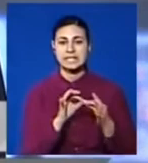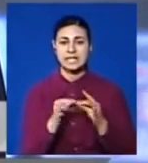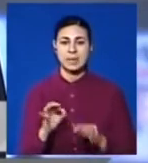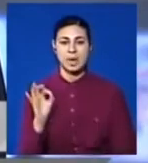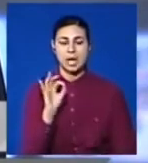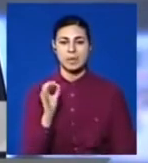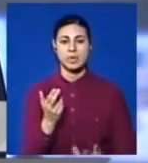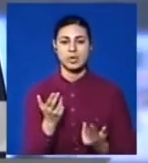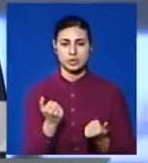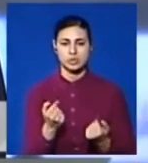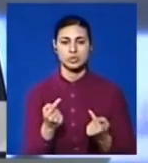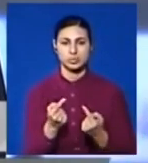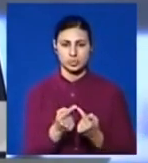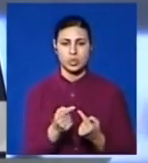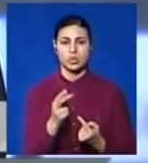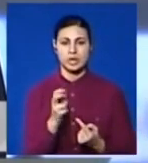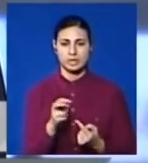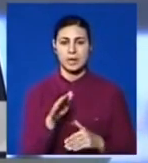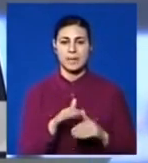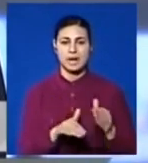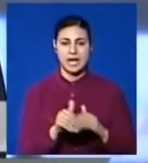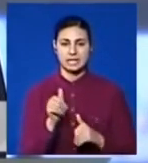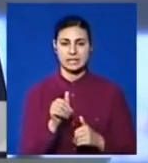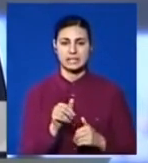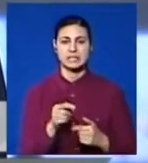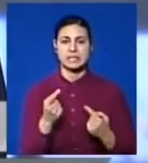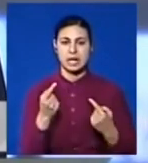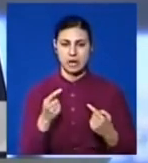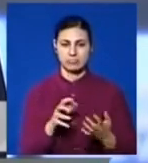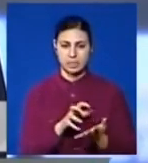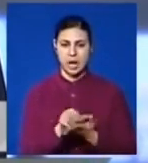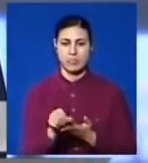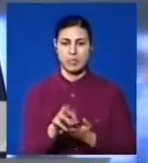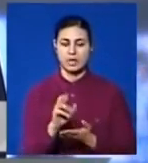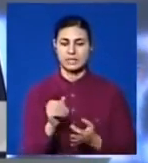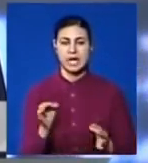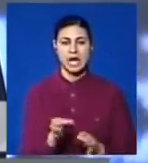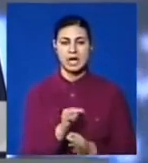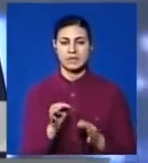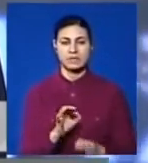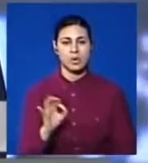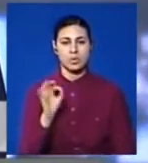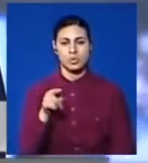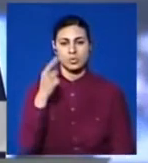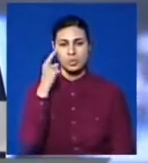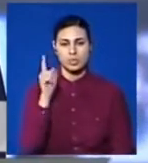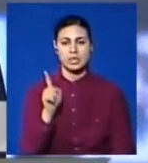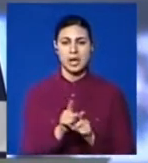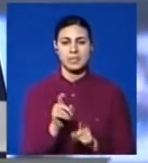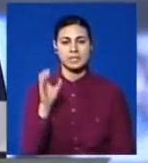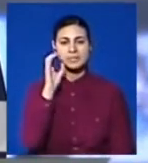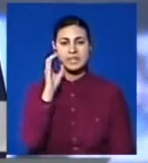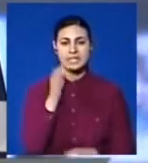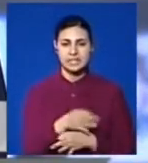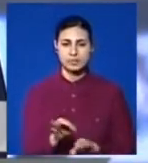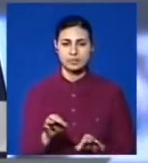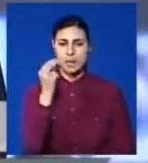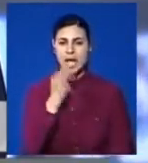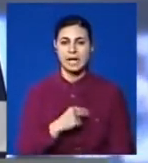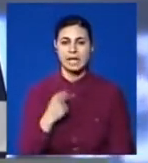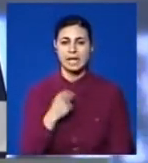ეხება სწორედ რომ მანკიერი პრაქტიკის აღმოფხვრას და არავითარ შემთხვევაში არ ეხება არც მენის თავისუფლებას, არც ეკლესიაში